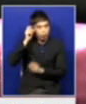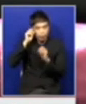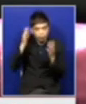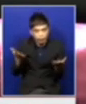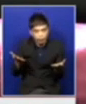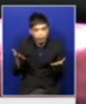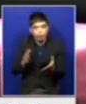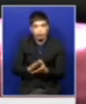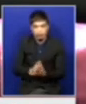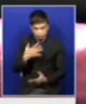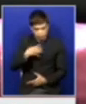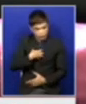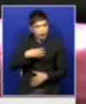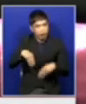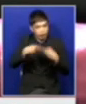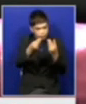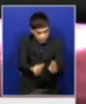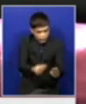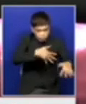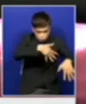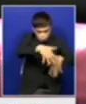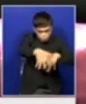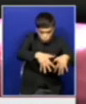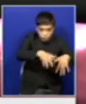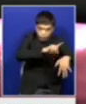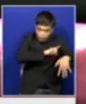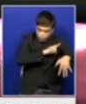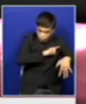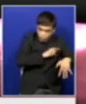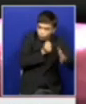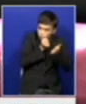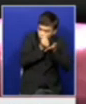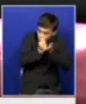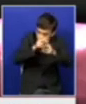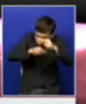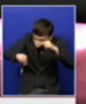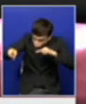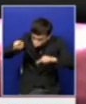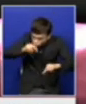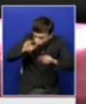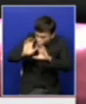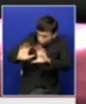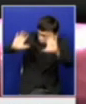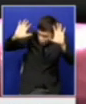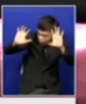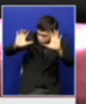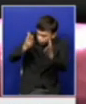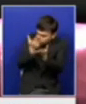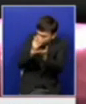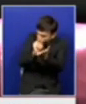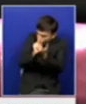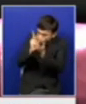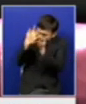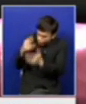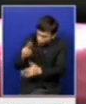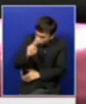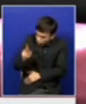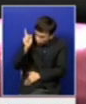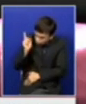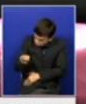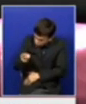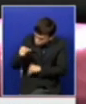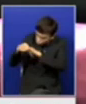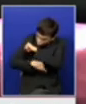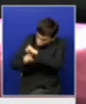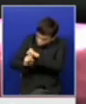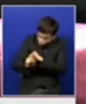มในการตรวจสอบการใช้เงินกู้ของรัฐบาลเพื่อนสมาชิกฝ่ายค้านค่ะจึงได้เสนอให้มีการตั้งกรรมธิ